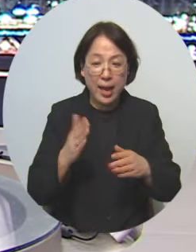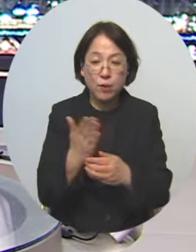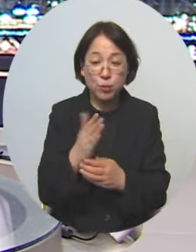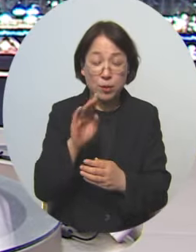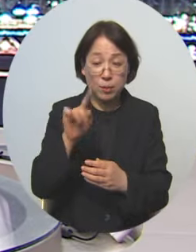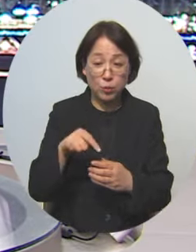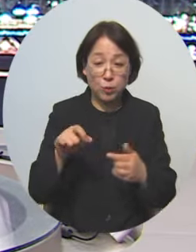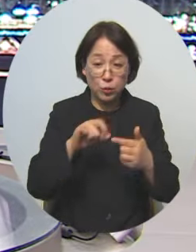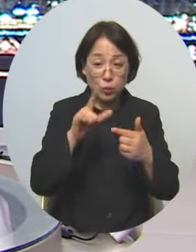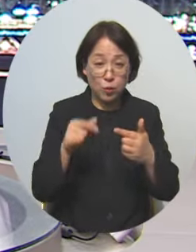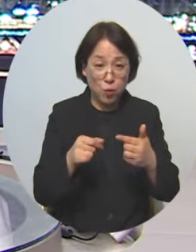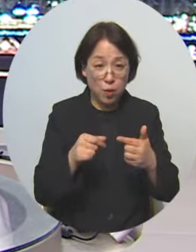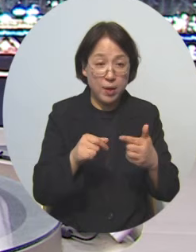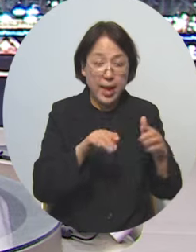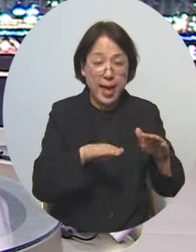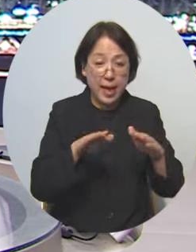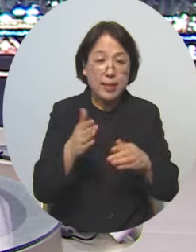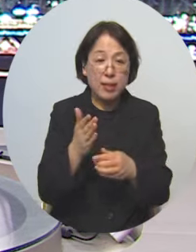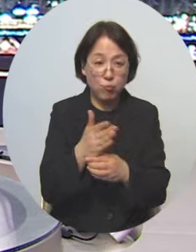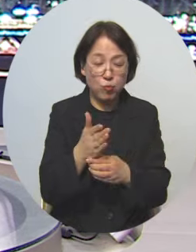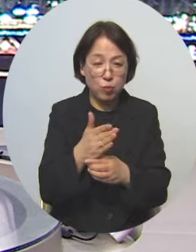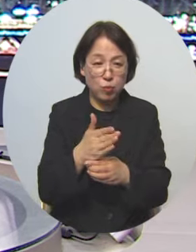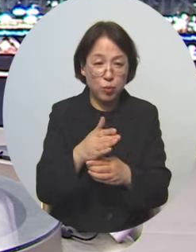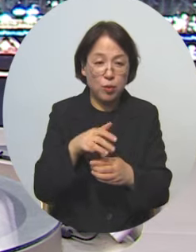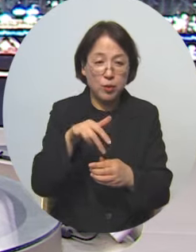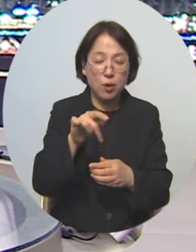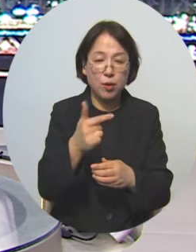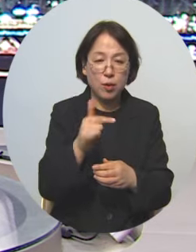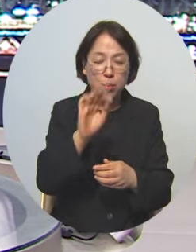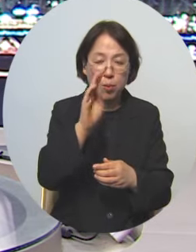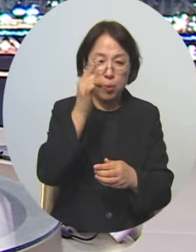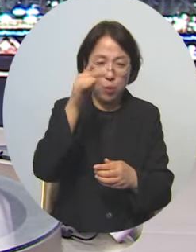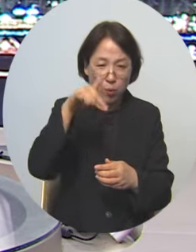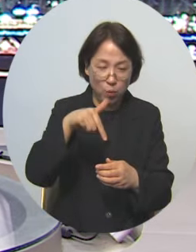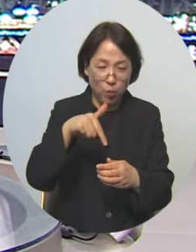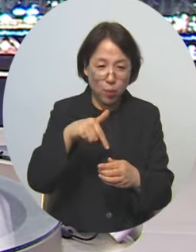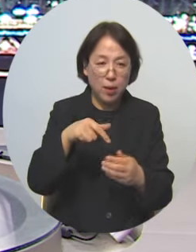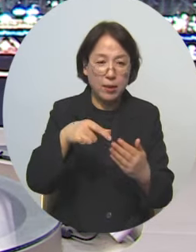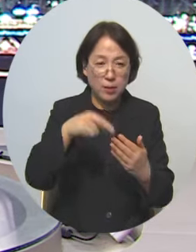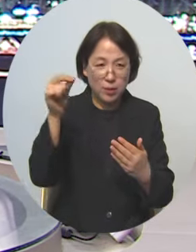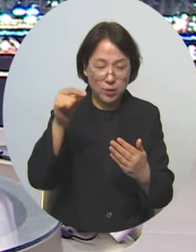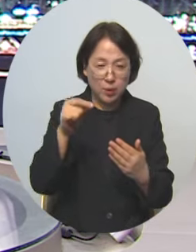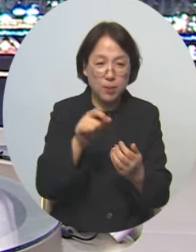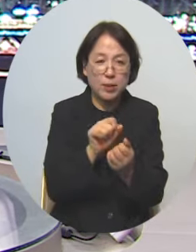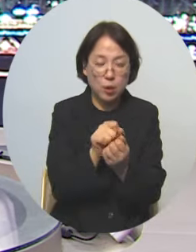해양수산부가 6월의 해산물로 전복을 선정했습니다. 전복은 원기 회복이